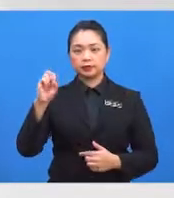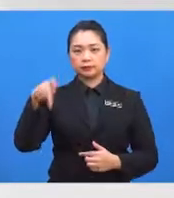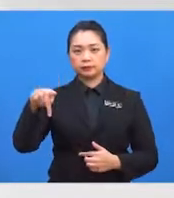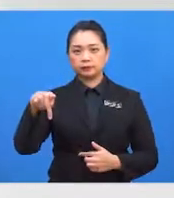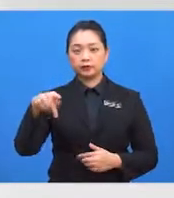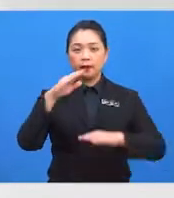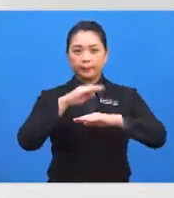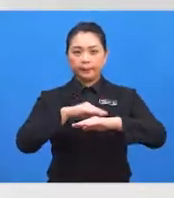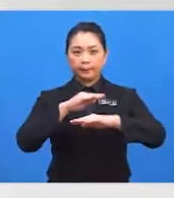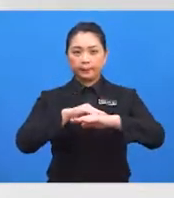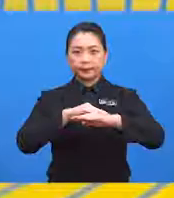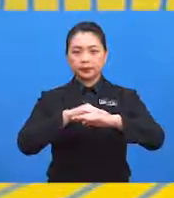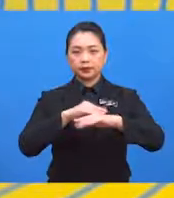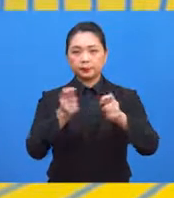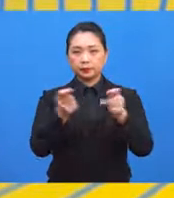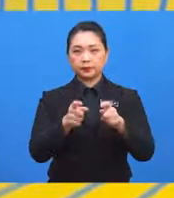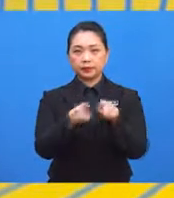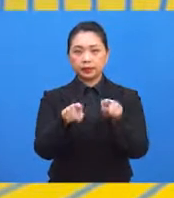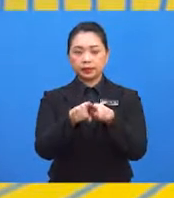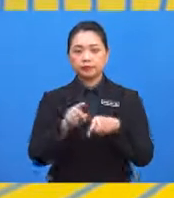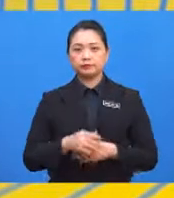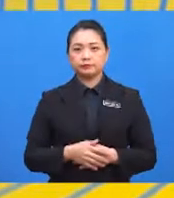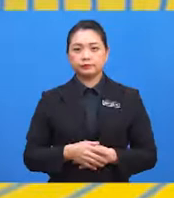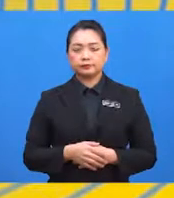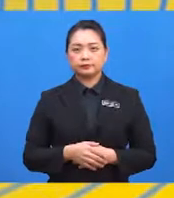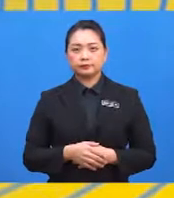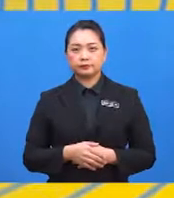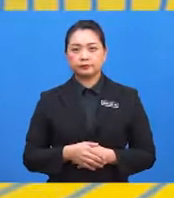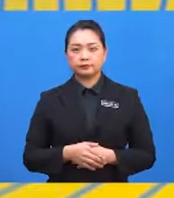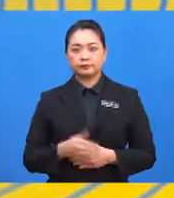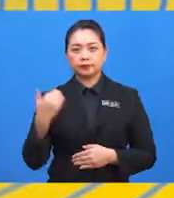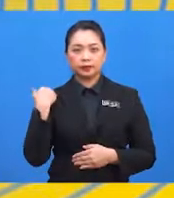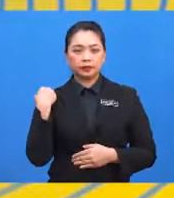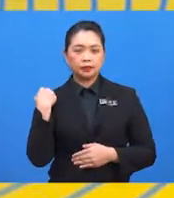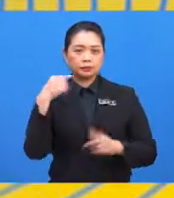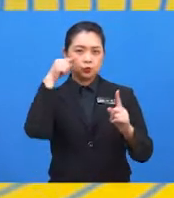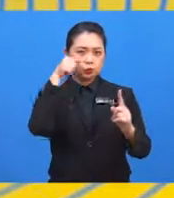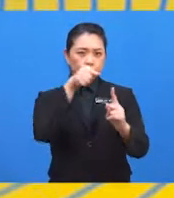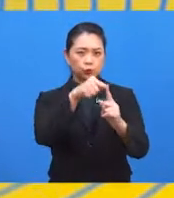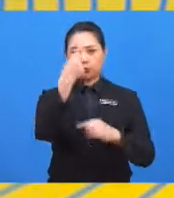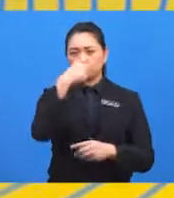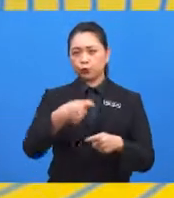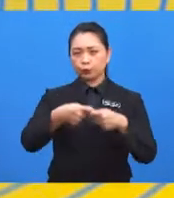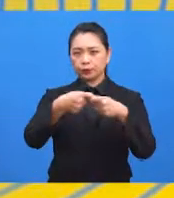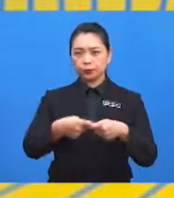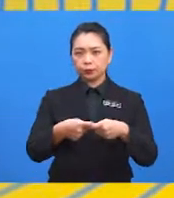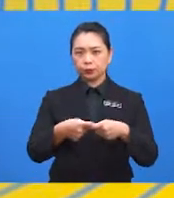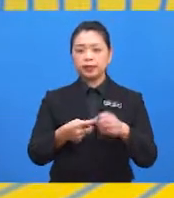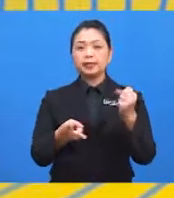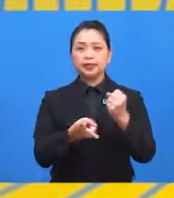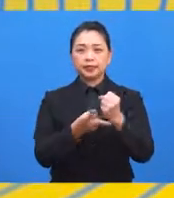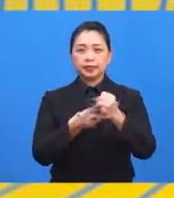pada posisi yang sama. Garisan crop mark ini juga bertujuan untuk menentukan safe